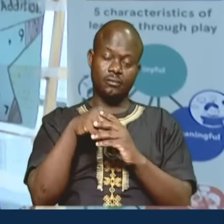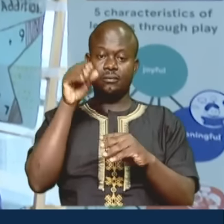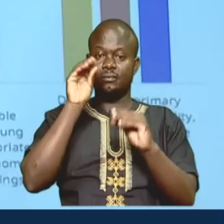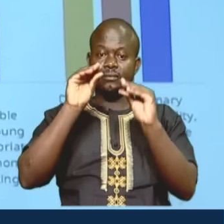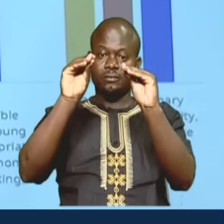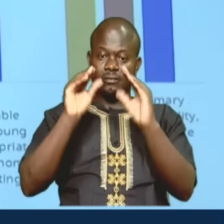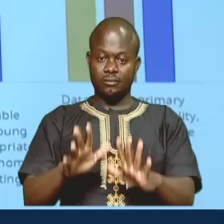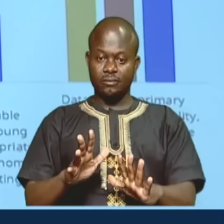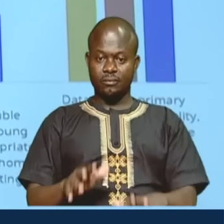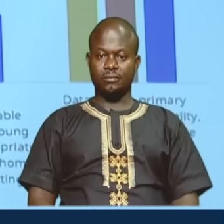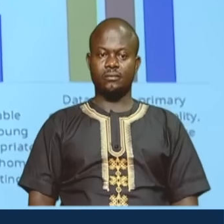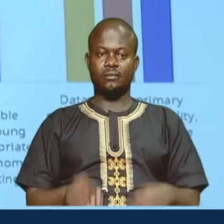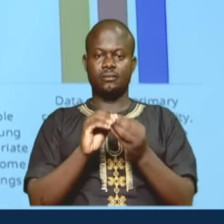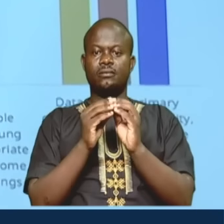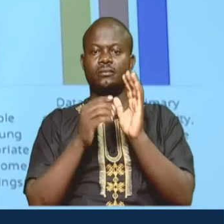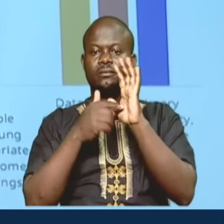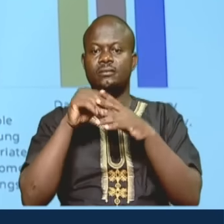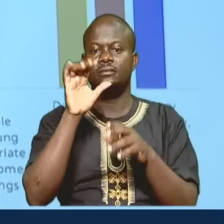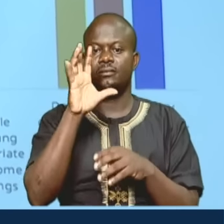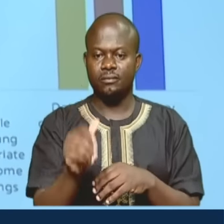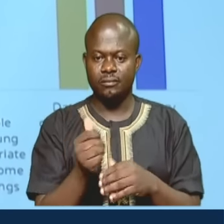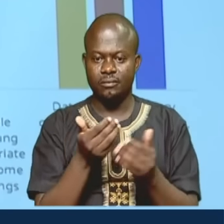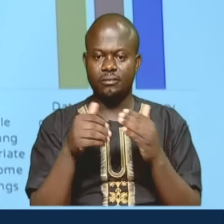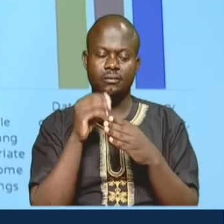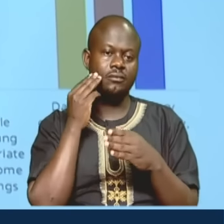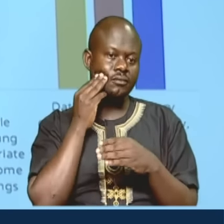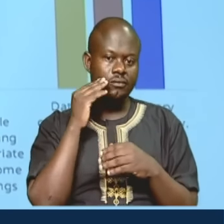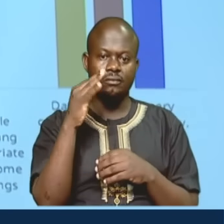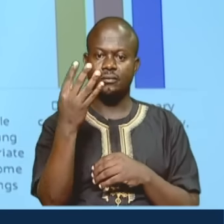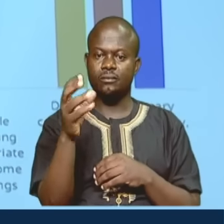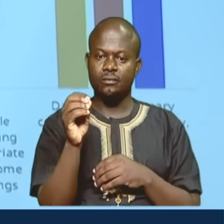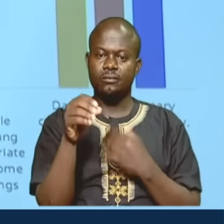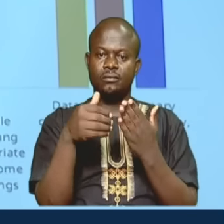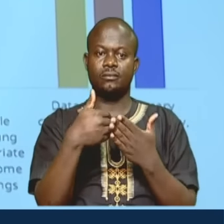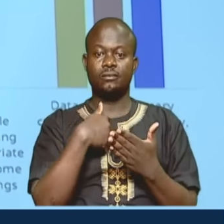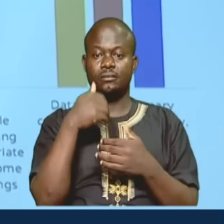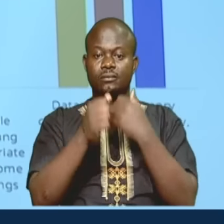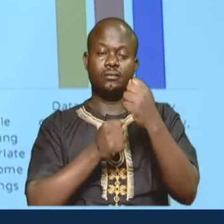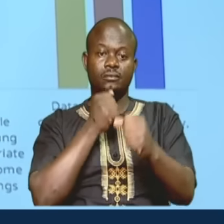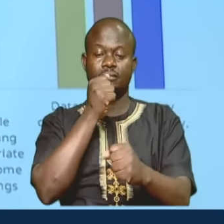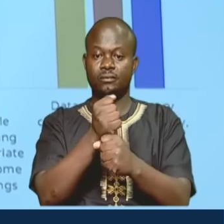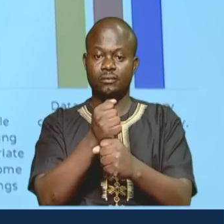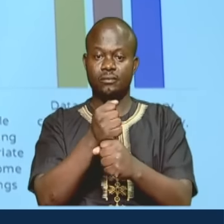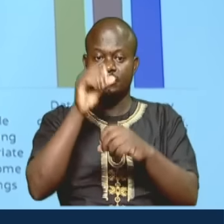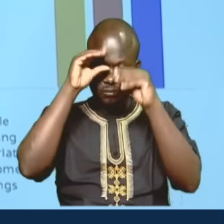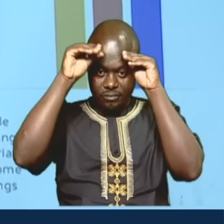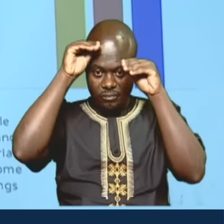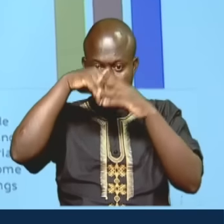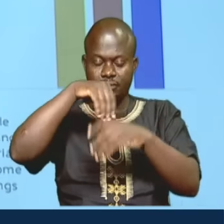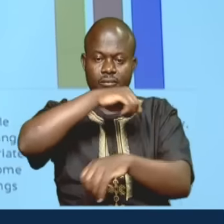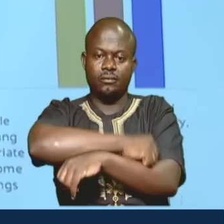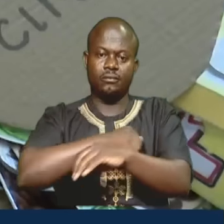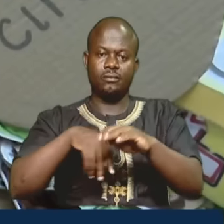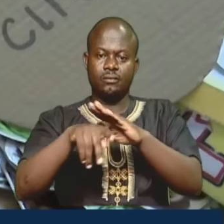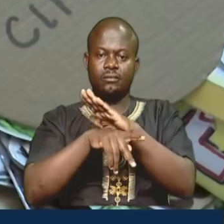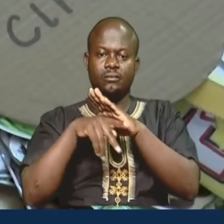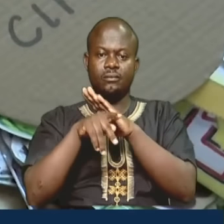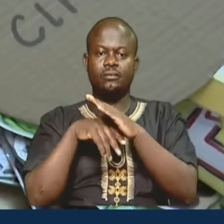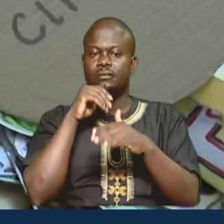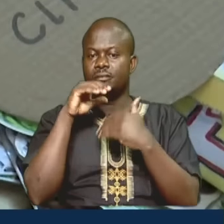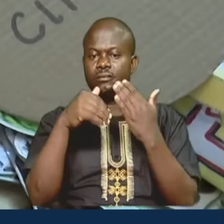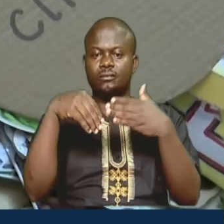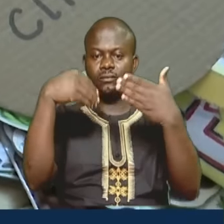abamwigisha Imibare igaragaza ko muri Afrika abana miliyoni 40 bafite imyaka yabugenewe yo kwiga mu mashuri abanza